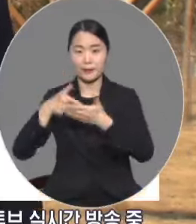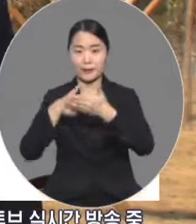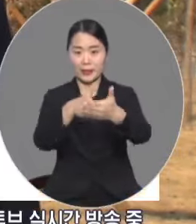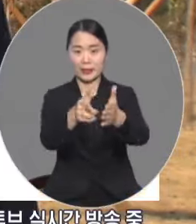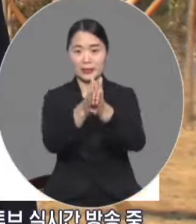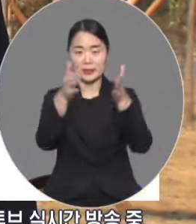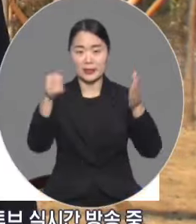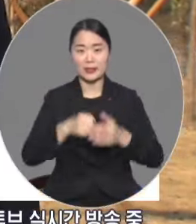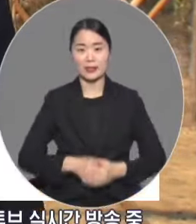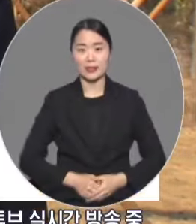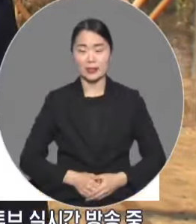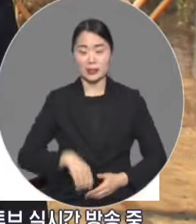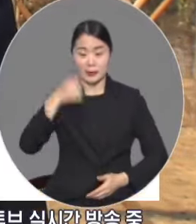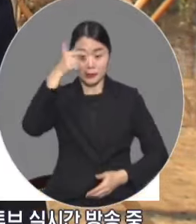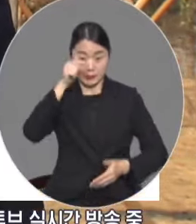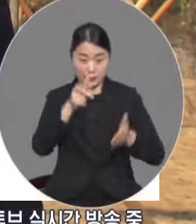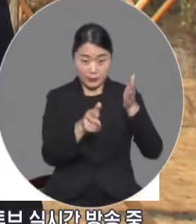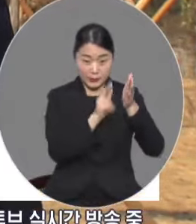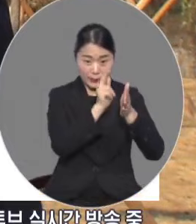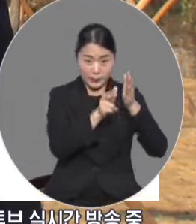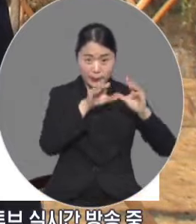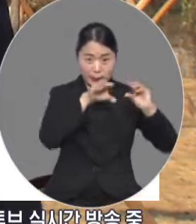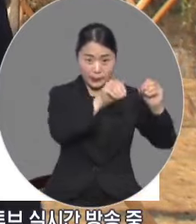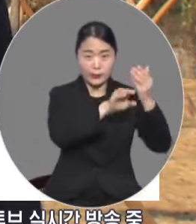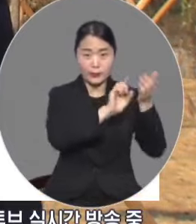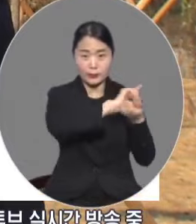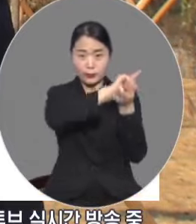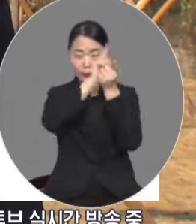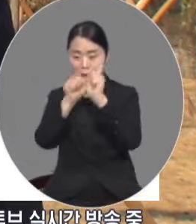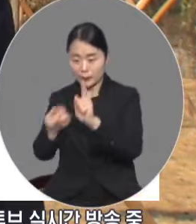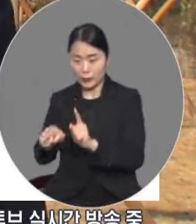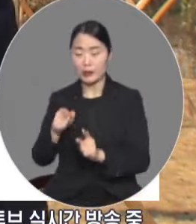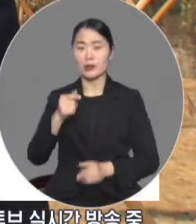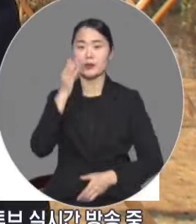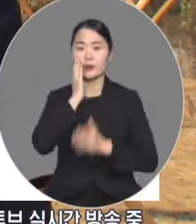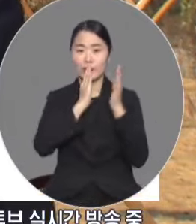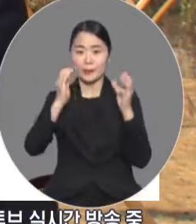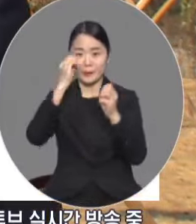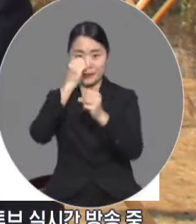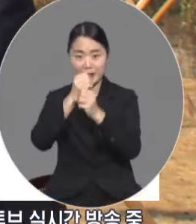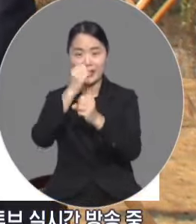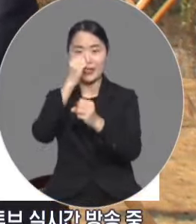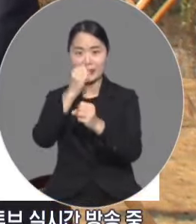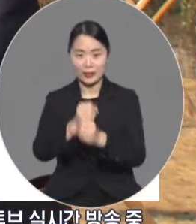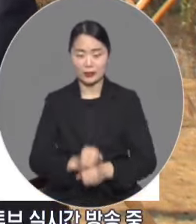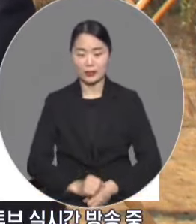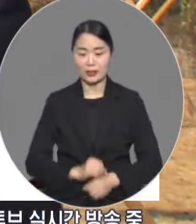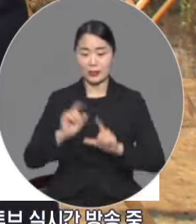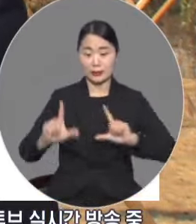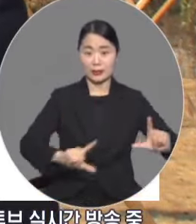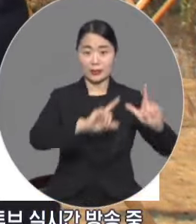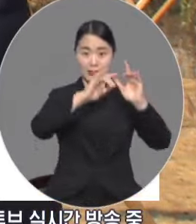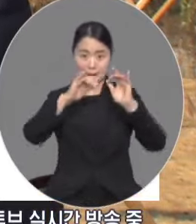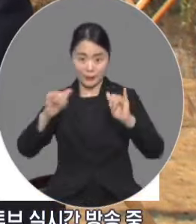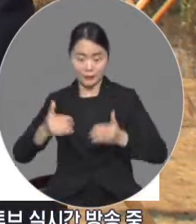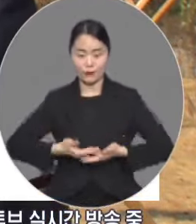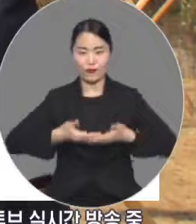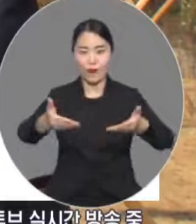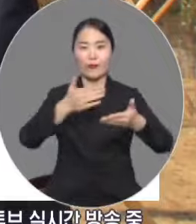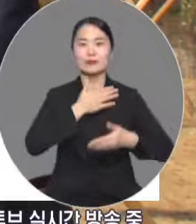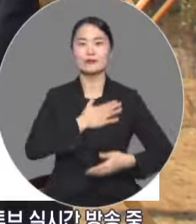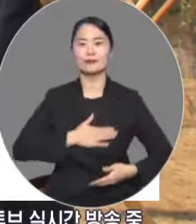폐선 후 발빠르게 나서 폐선 부지를 숲으로 꾸미고 이제 주민들에게 힐링